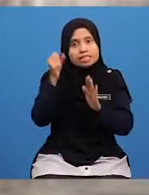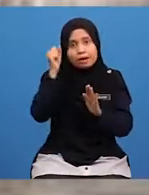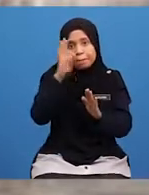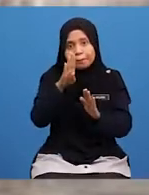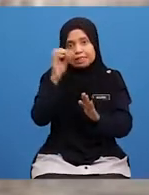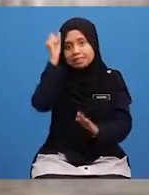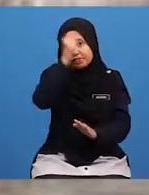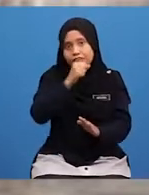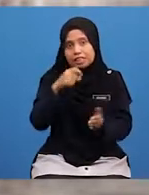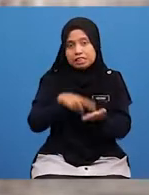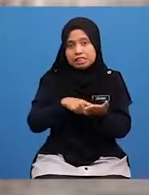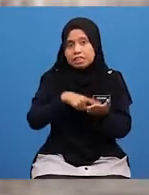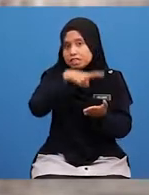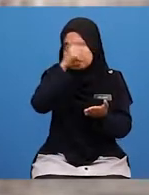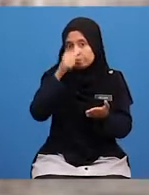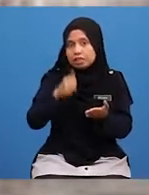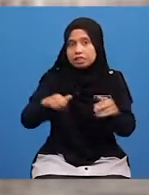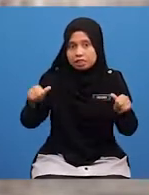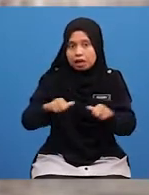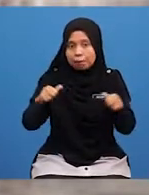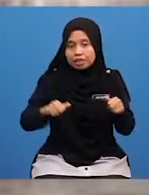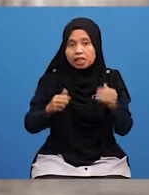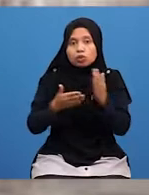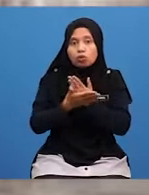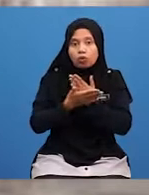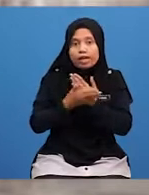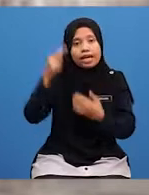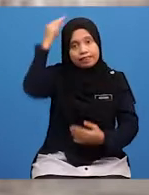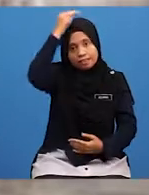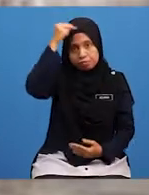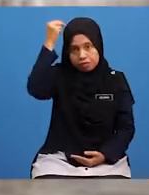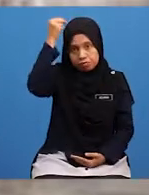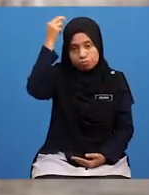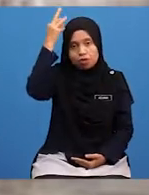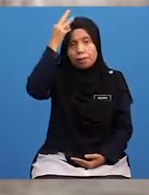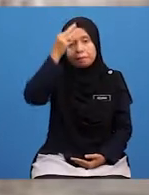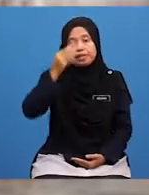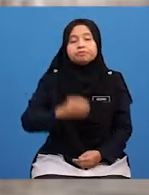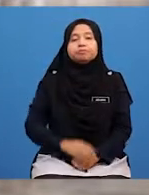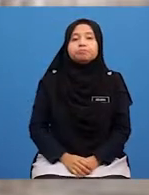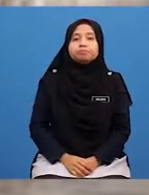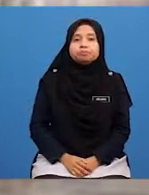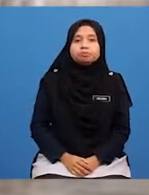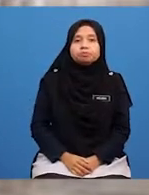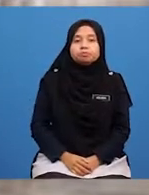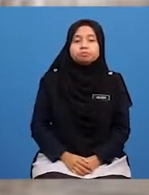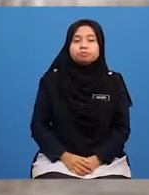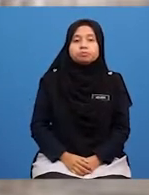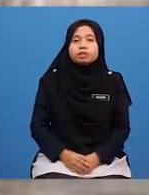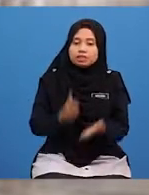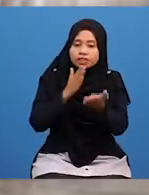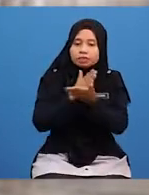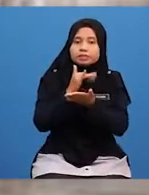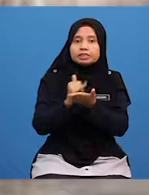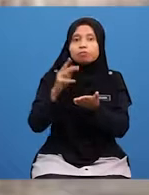ini kerana ia diamalkan oleh junjungan besar Nabi Muhammad sallallahu alaihi wasallam.